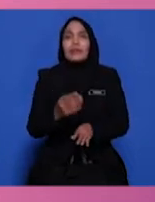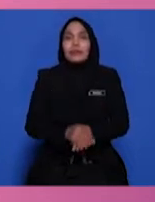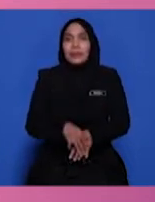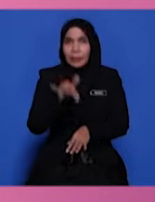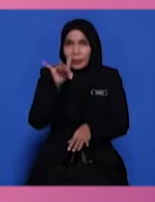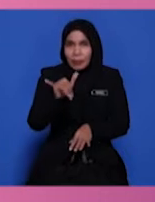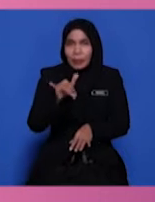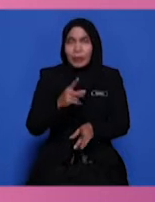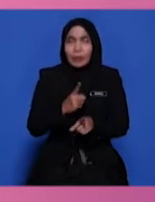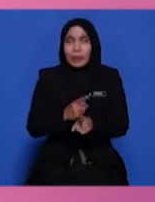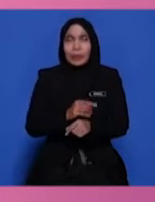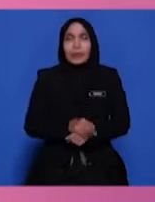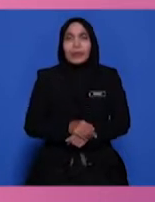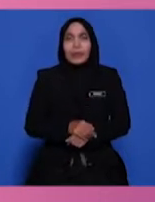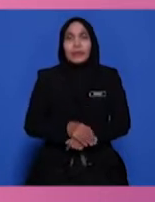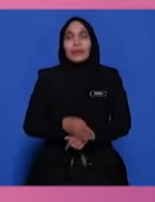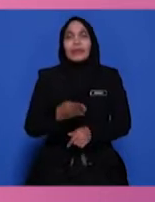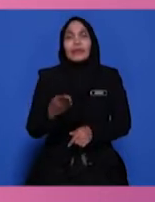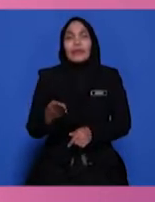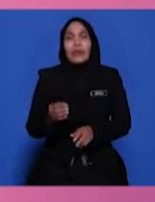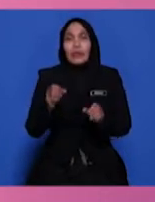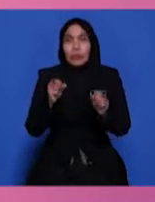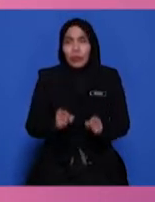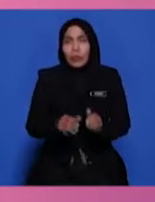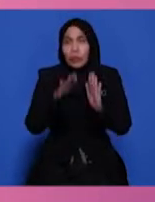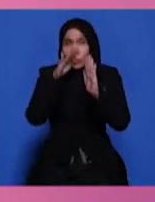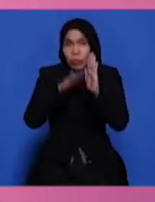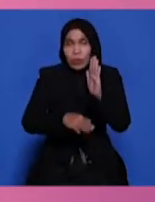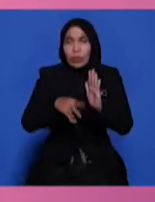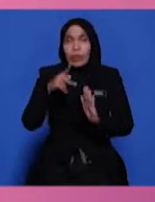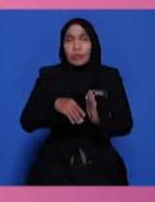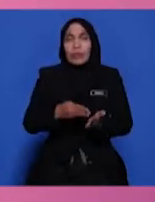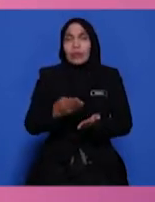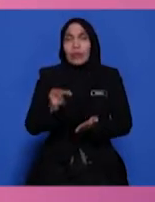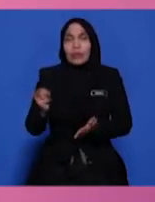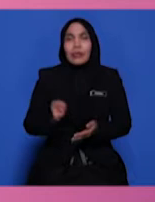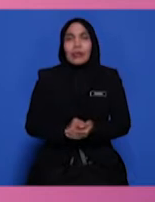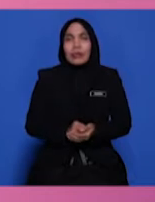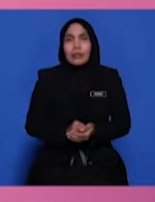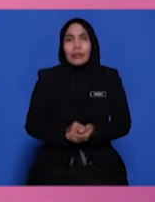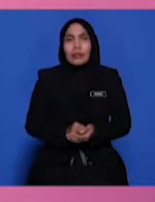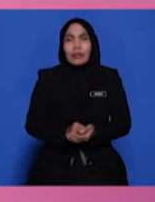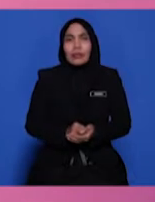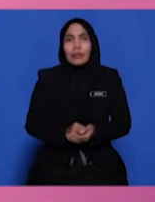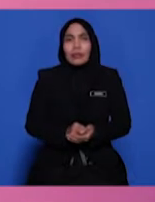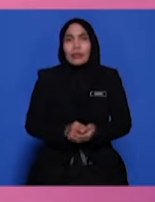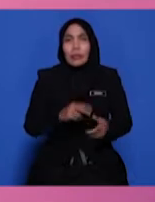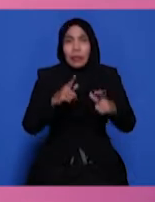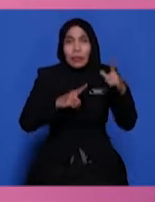Ya, betul. Beliau boleh mengurangkan perbelanjaan bagi tujuan melancong